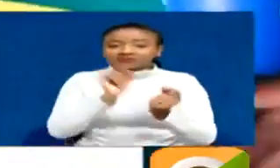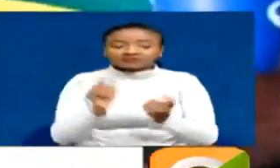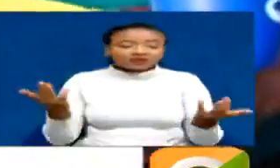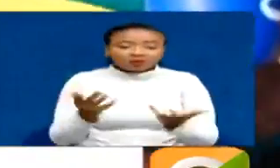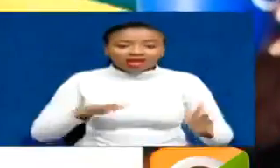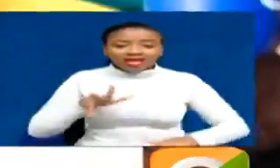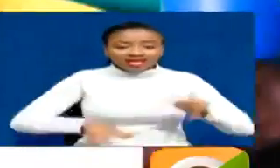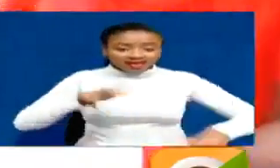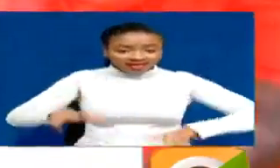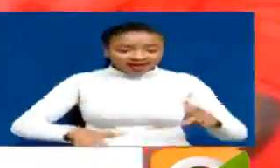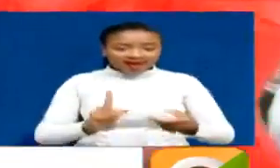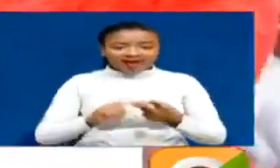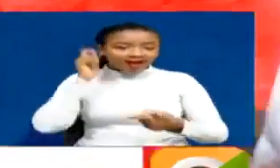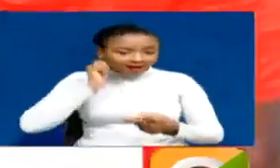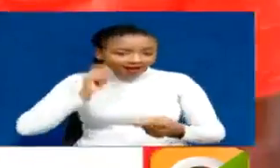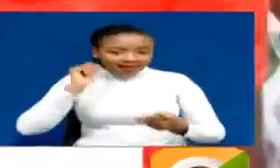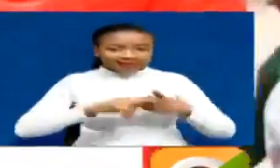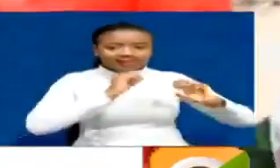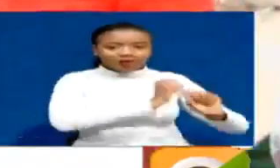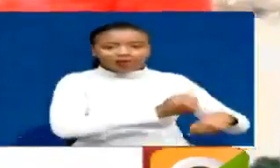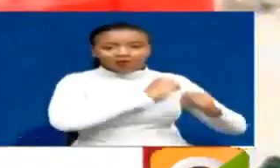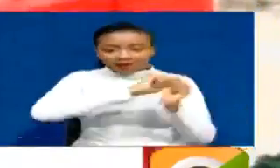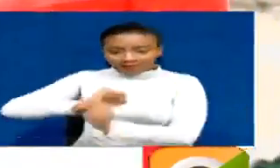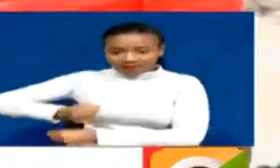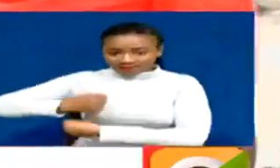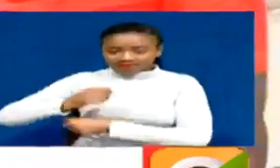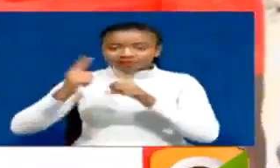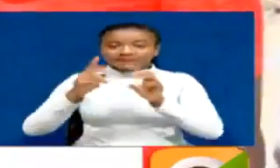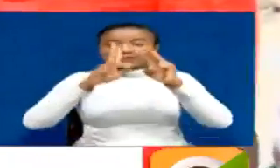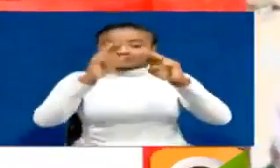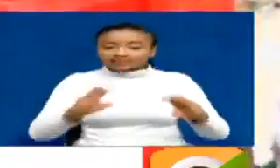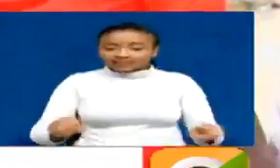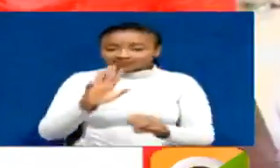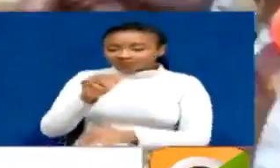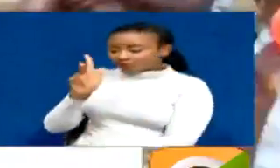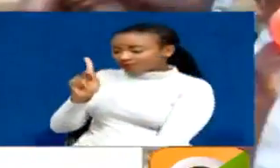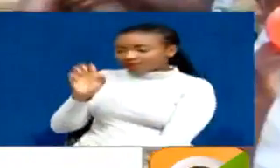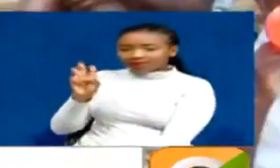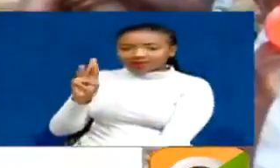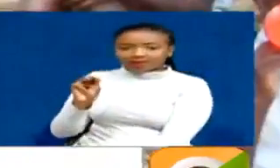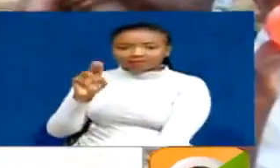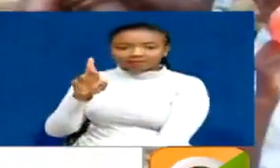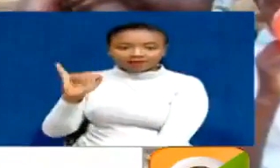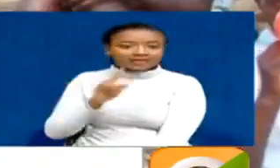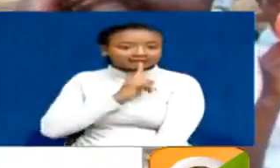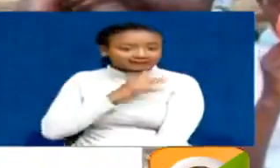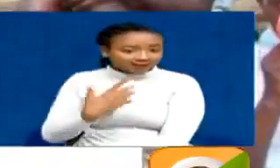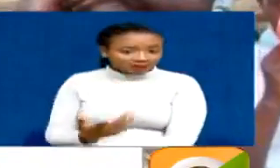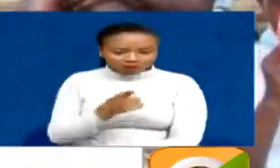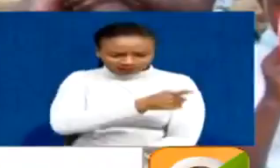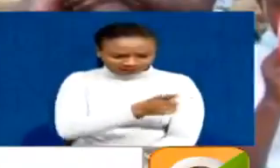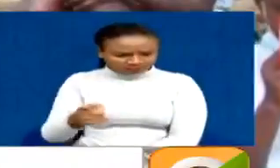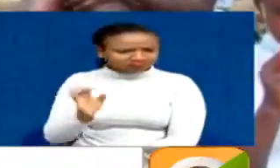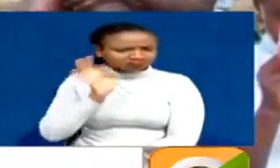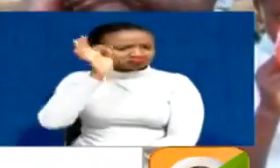za Kirinyaga, Nandi na Homa Bay. Utafiti wa KEMRI sasa ukitia mwanga katika